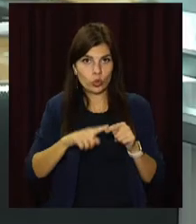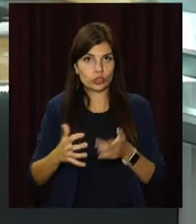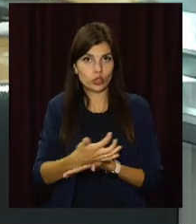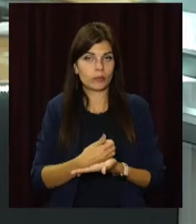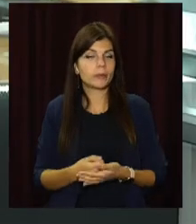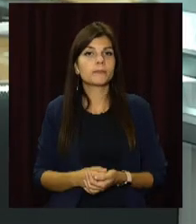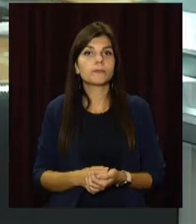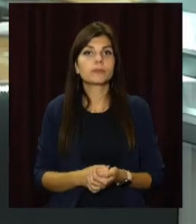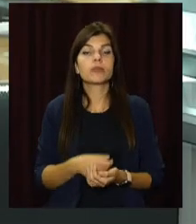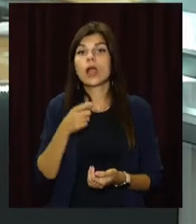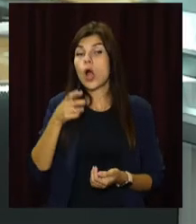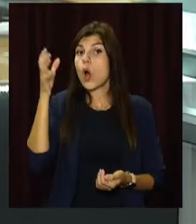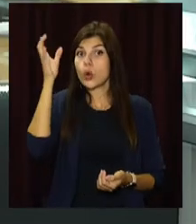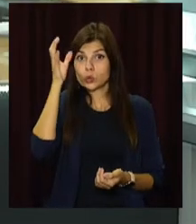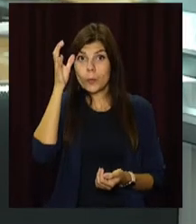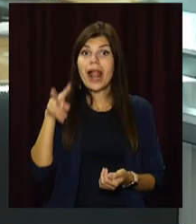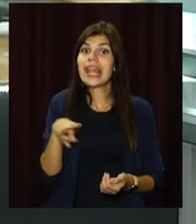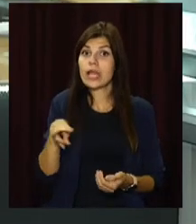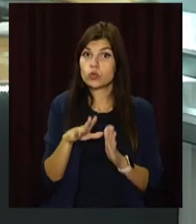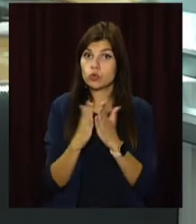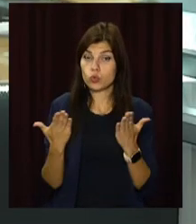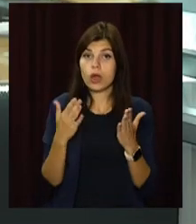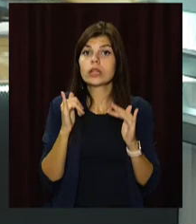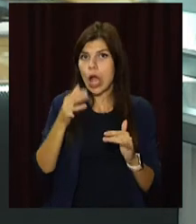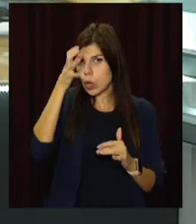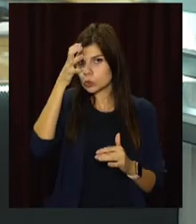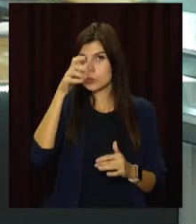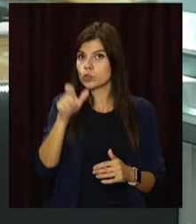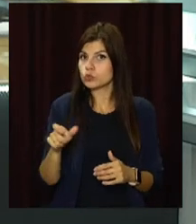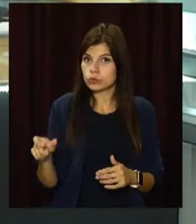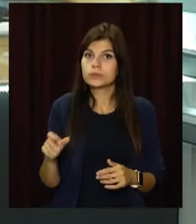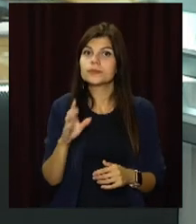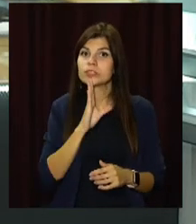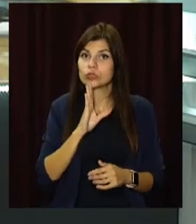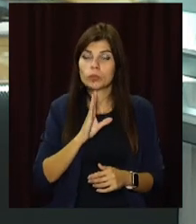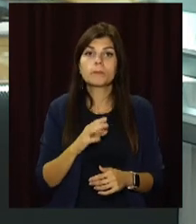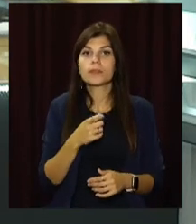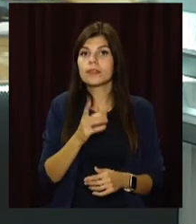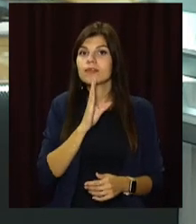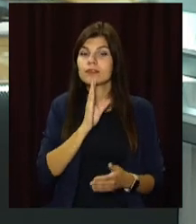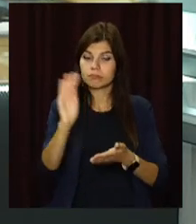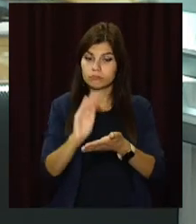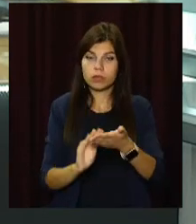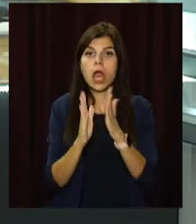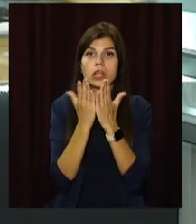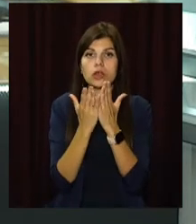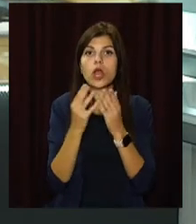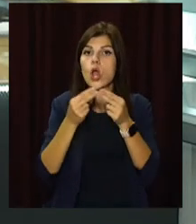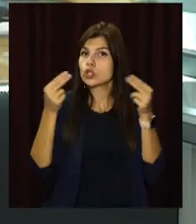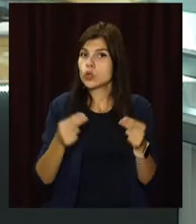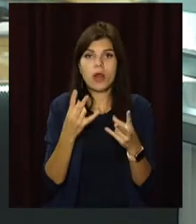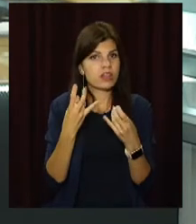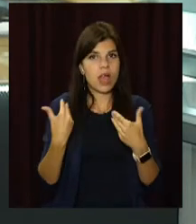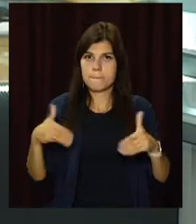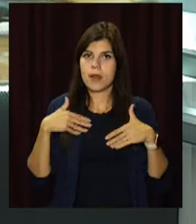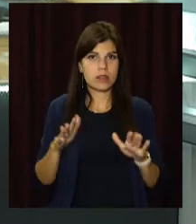Розумна література для розумних жінок. Дніпровська журналістка Наталія Рекуненко презентувала свою першу книгу під назвою «Шлюб не